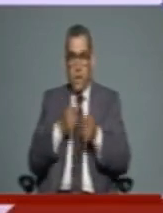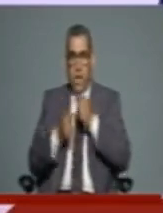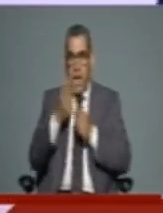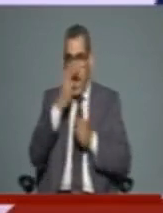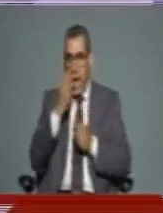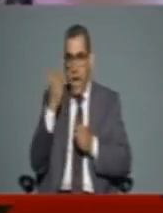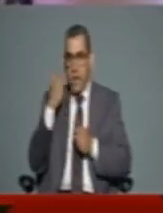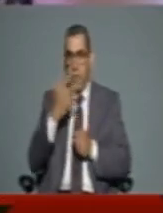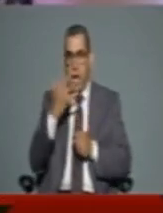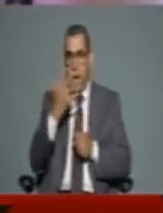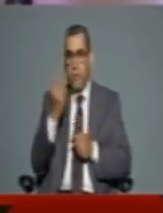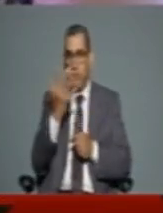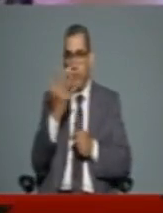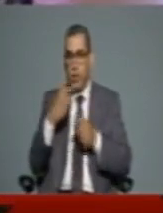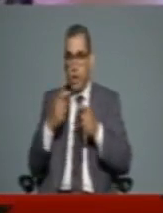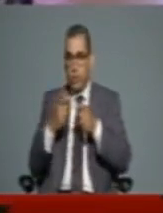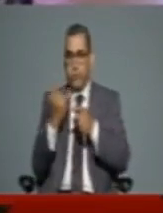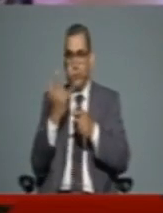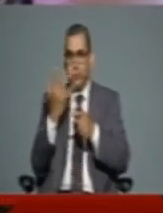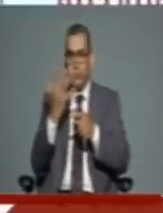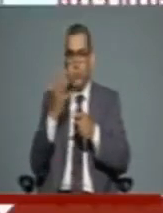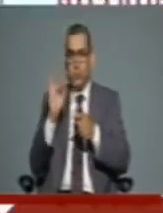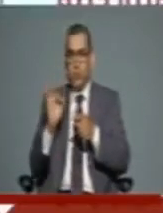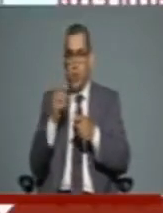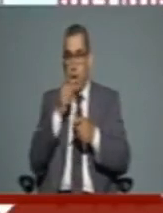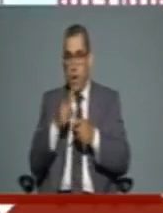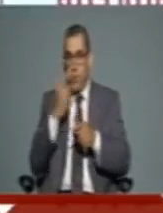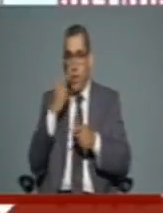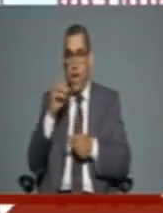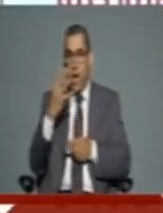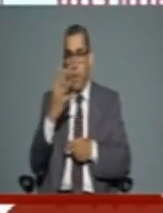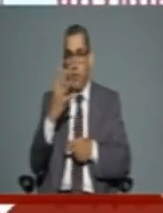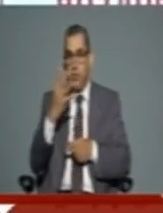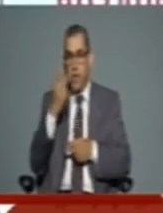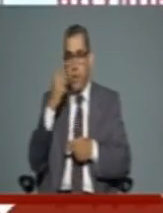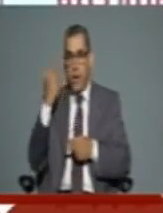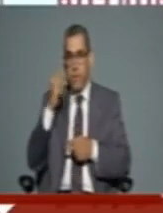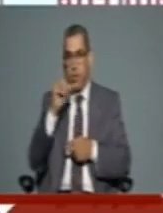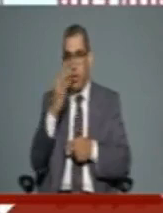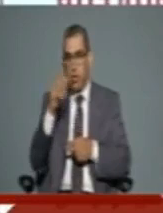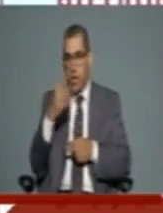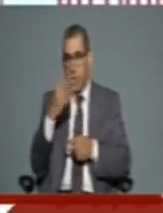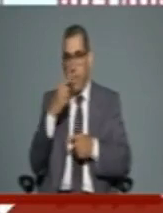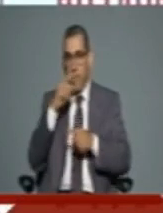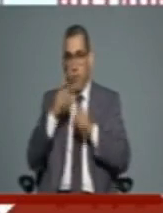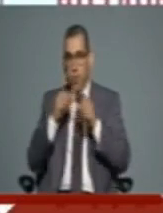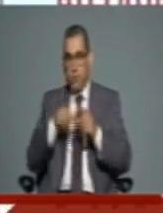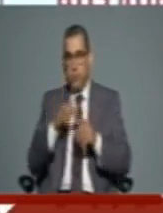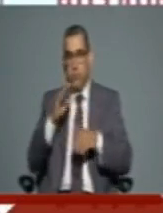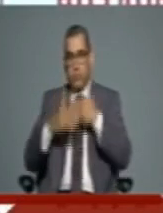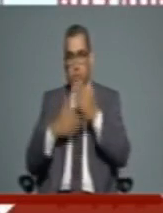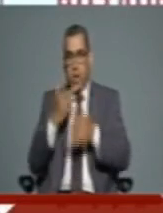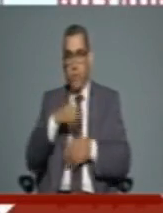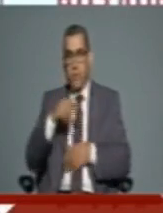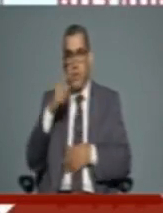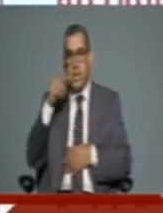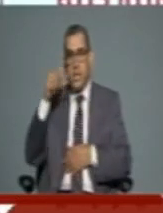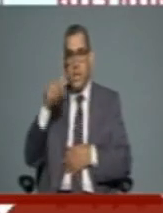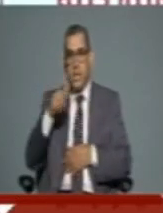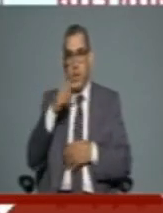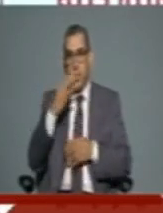قروش. الدعم السلعي كان 13.4 من 10، النهاردة زي ما قلت